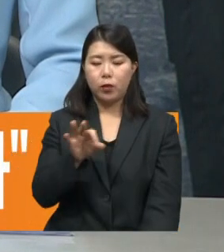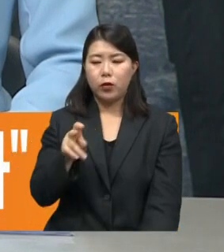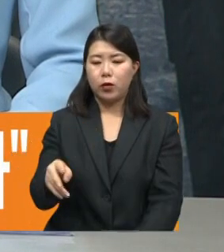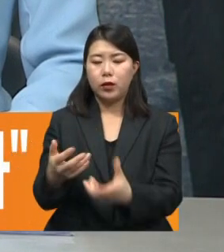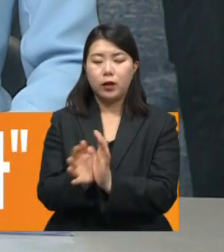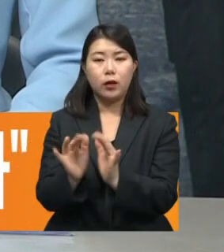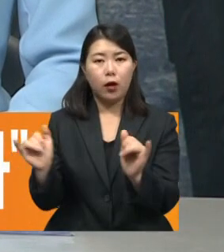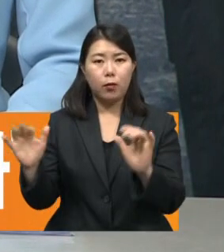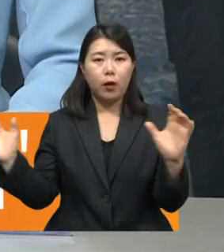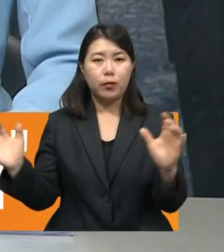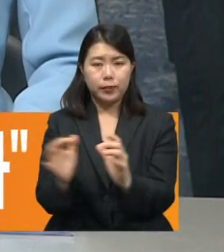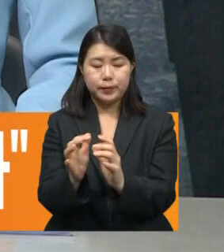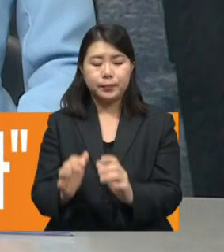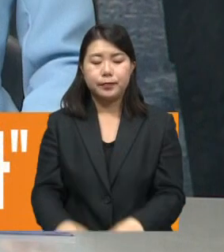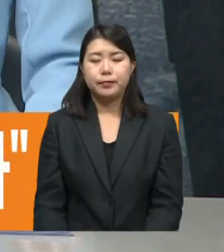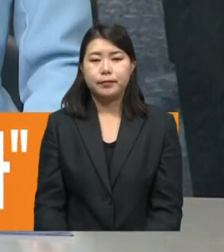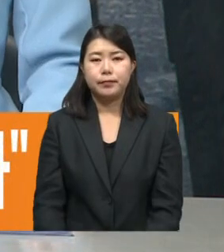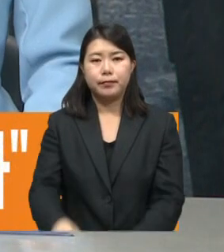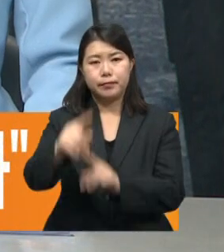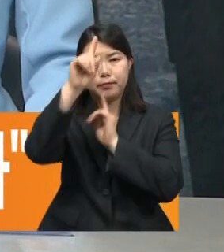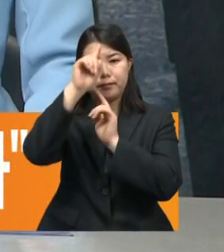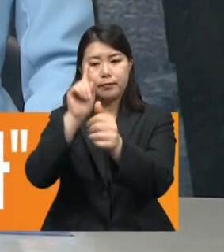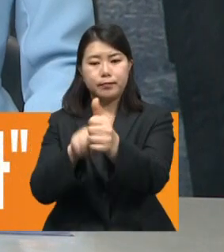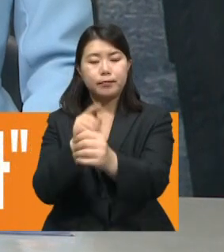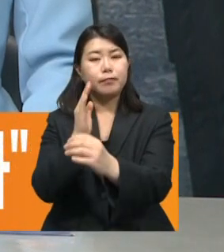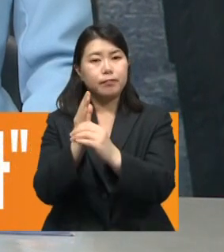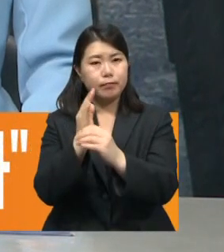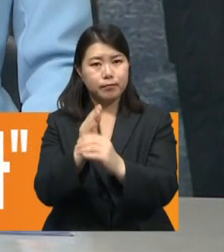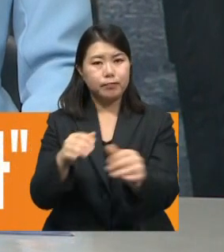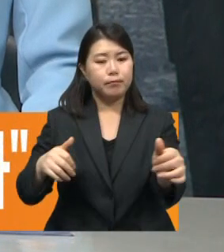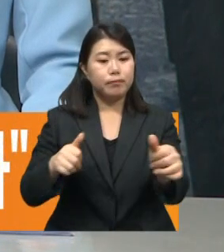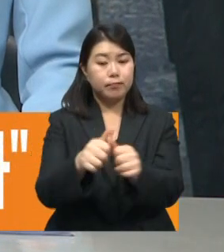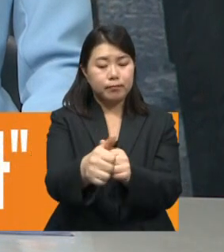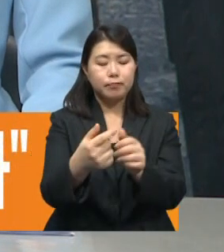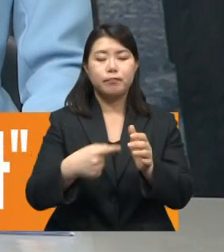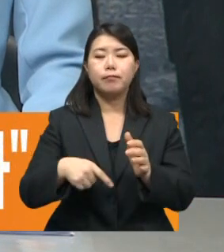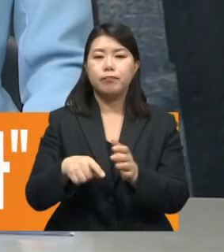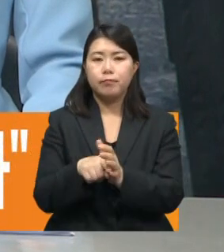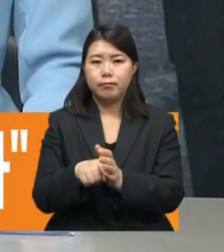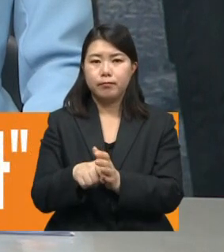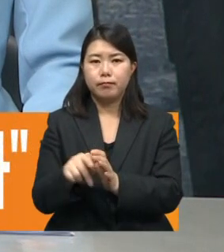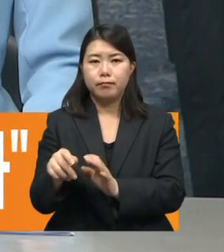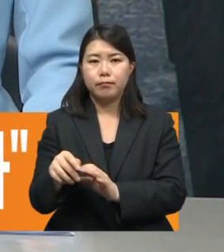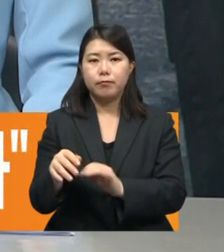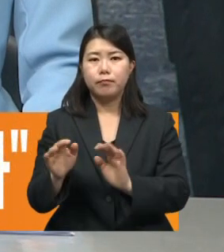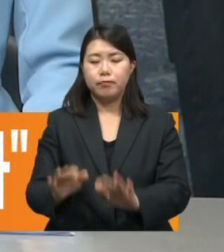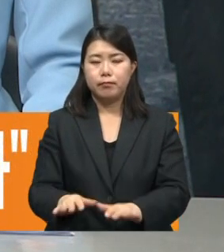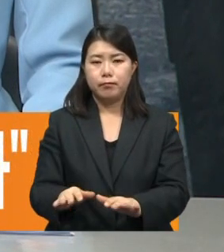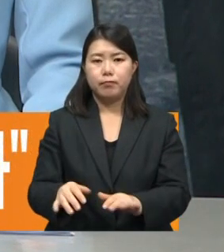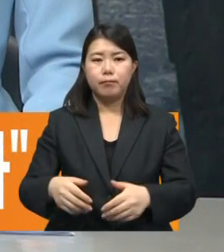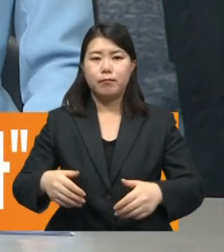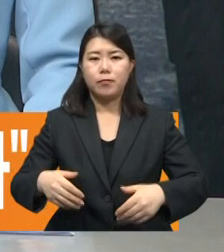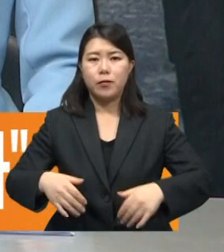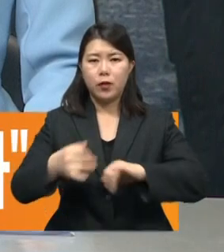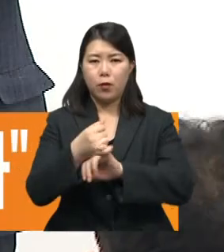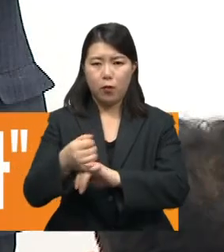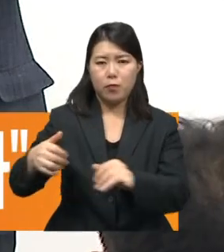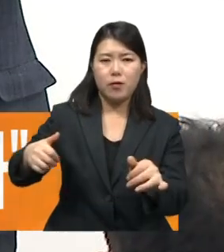인사들이 참석한 가운데 이 예비후보를 중심으로 본선 승리를 위한 필승의 결의를 다졌습니다. 박영찬